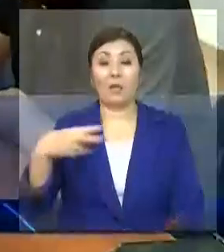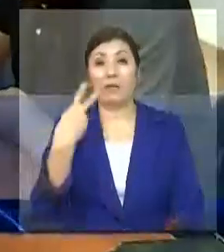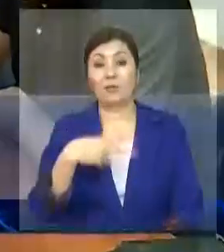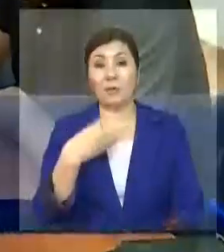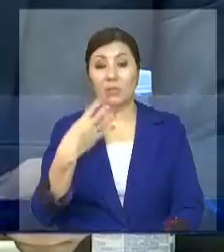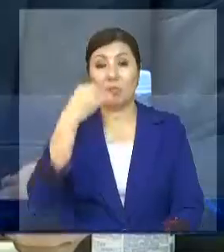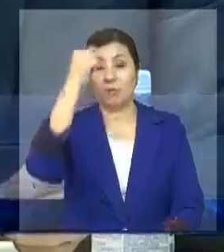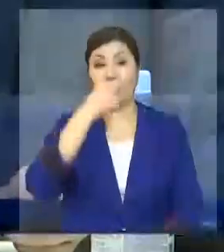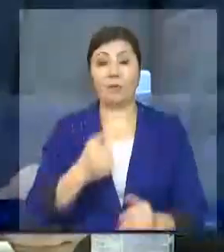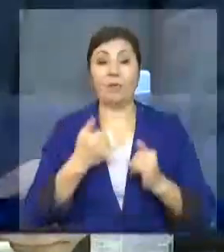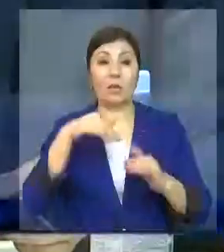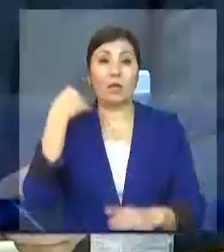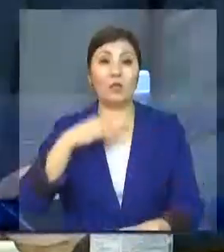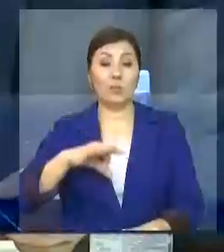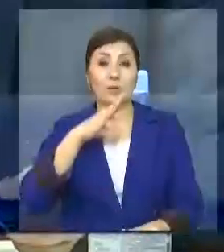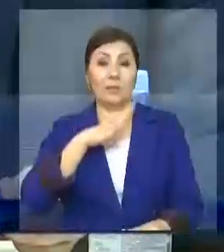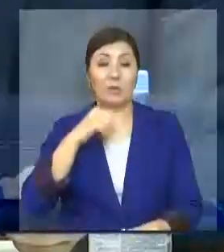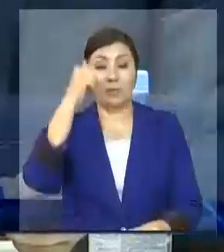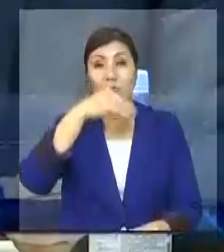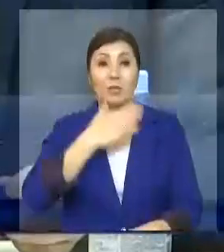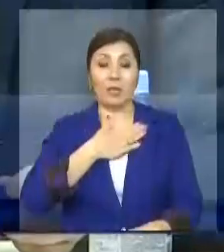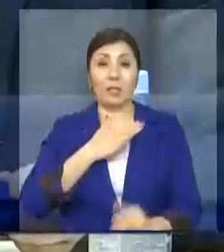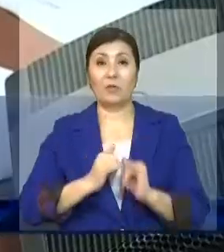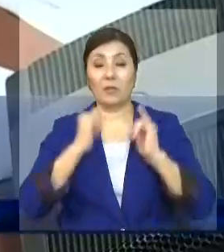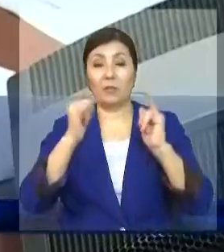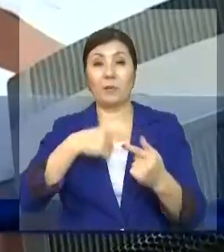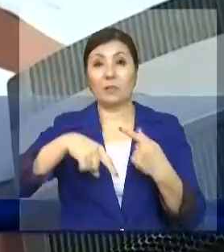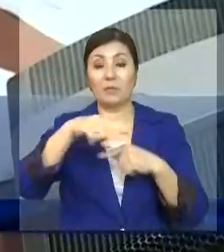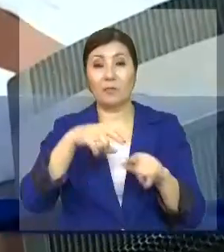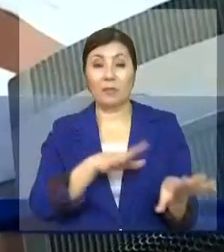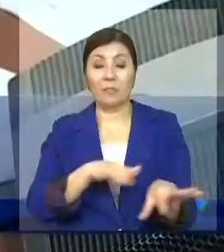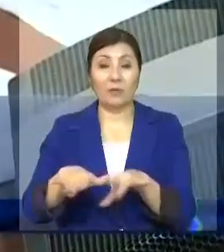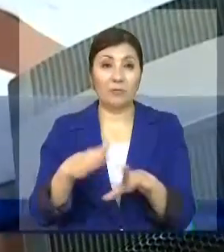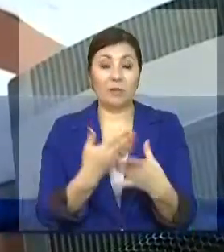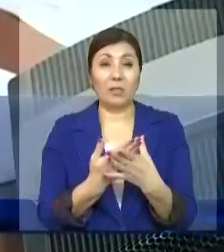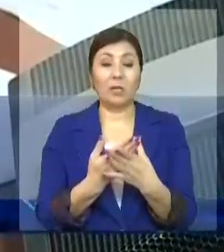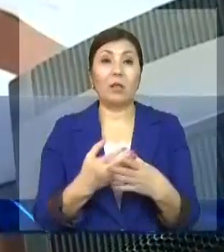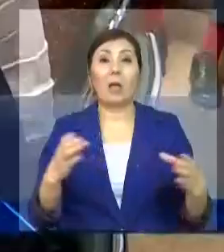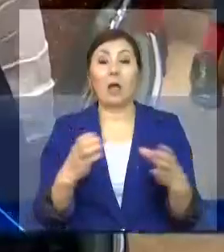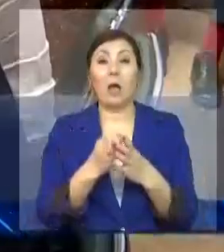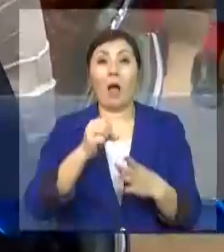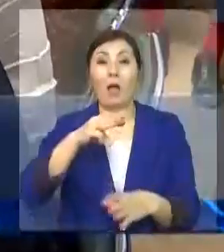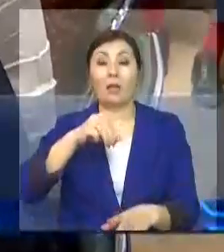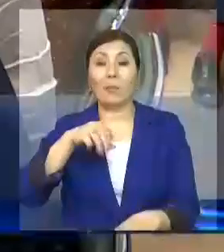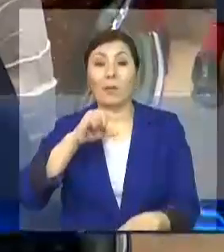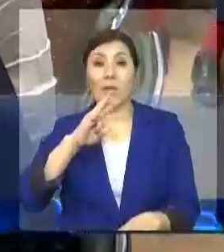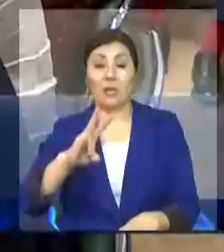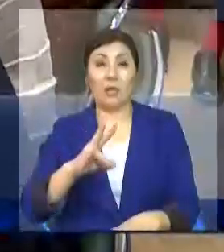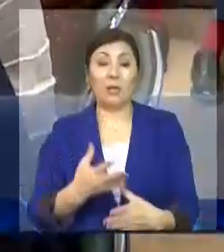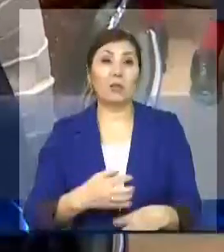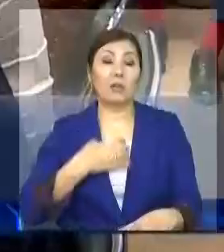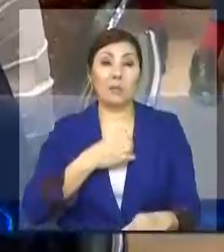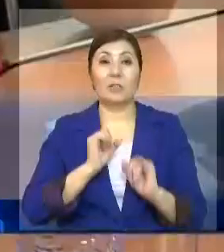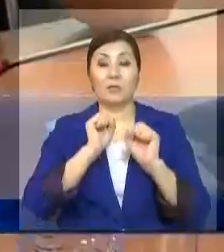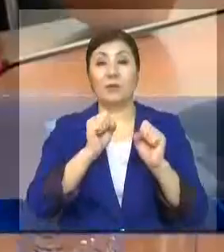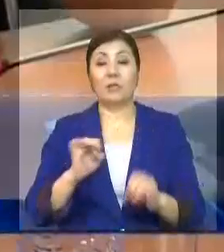2024 год для Актюбинской области стал годом активного развития предпринимательства. И региональная палата предпринимателей «Атамикен» сыграла ключевую роль в